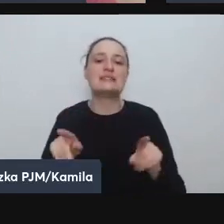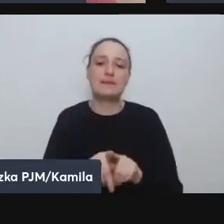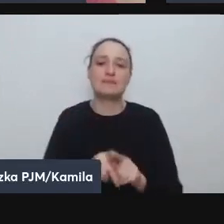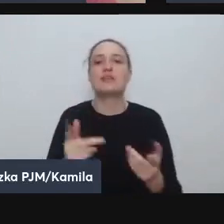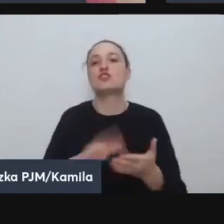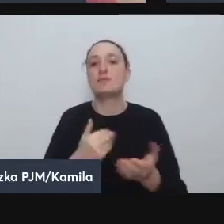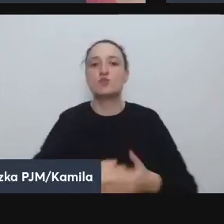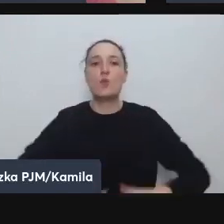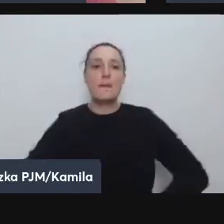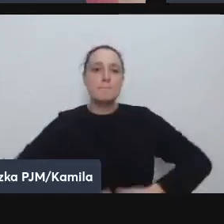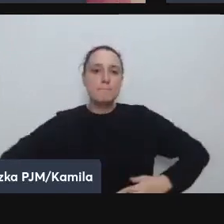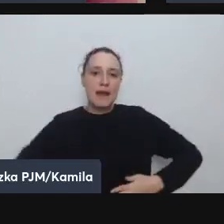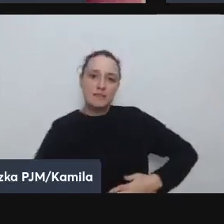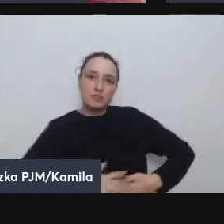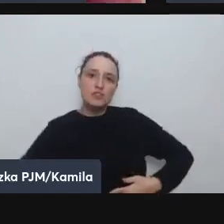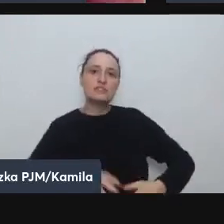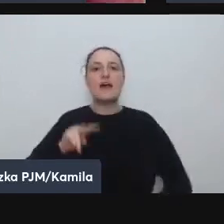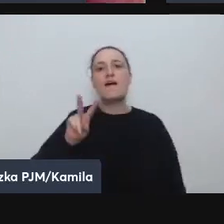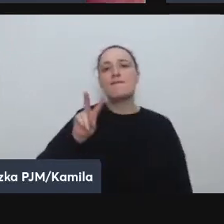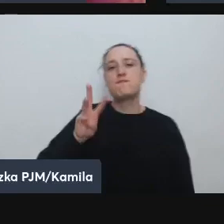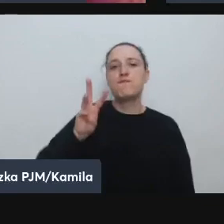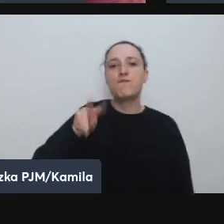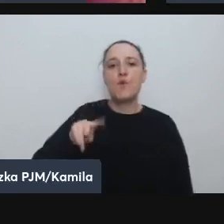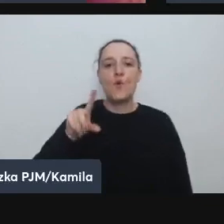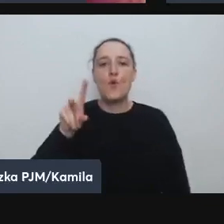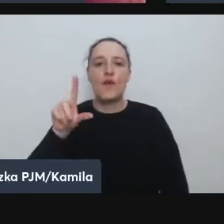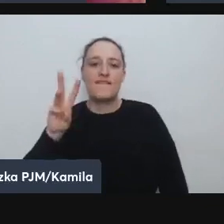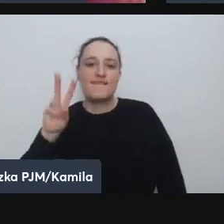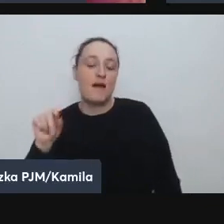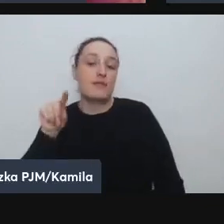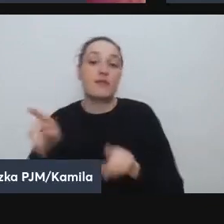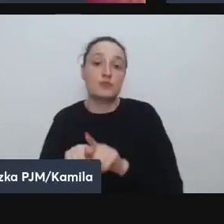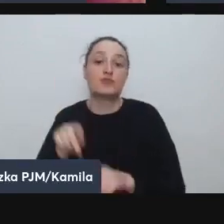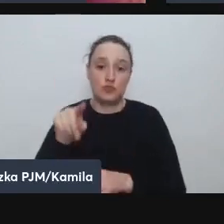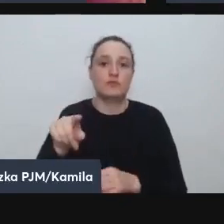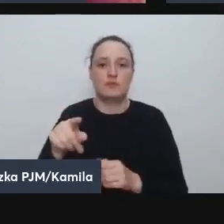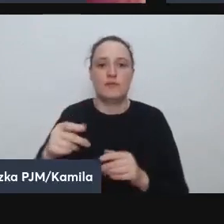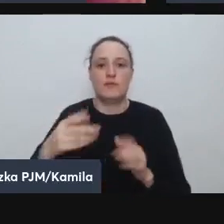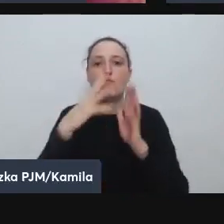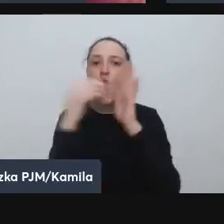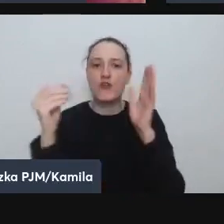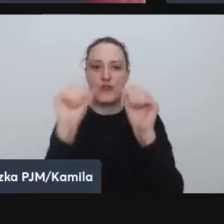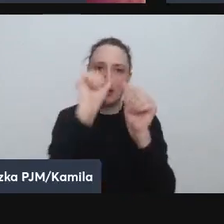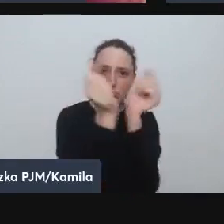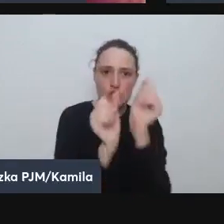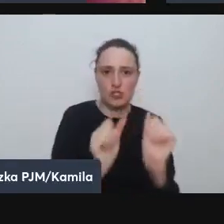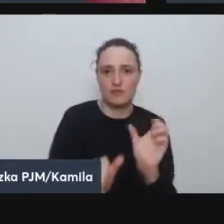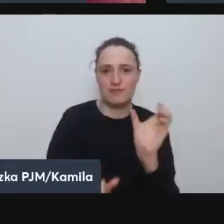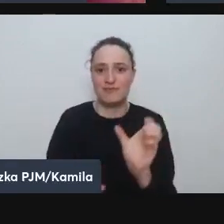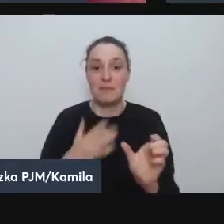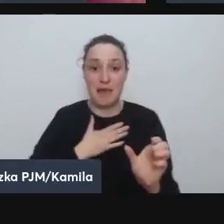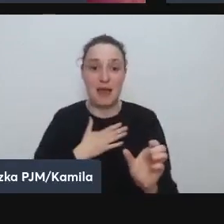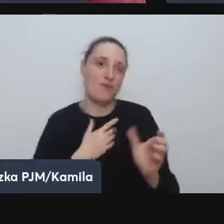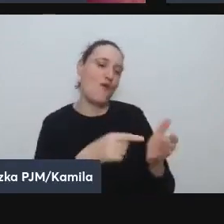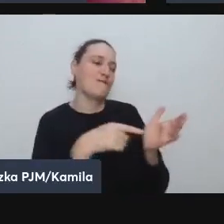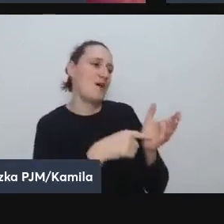macicy, wulwy. Gdzieś tu może dorwę swoją. Ja mam taką. Ja mam taką,